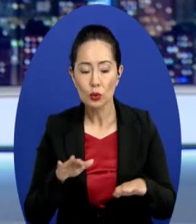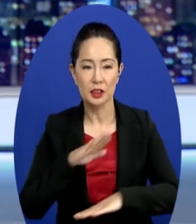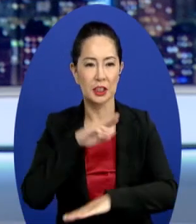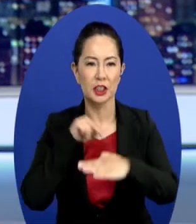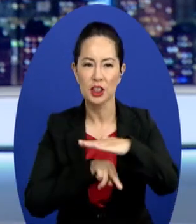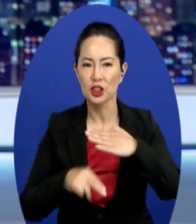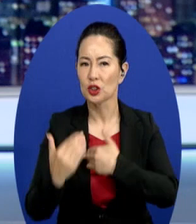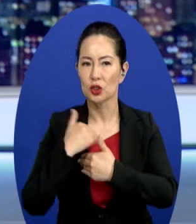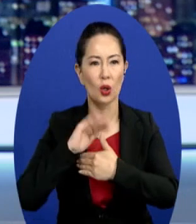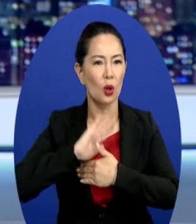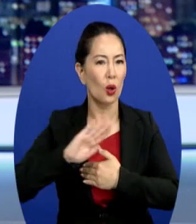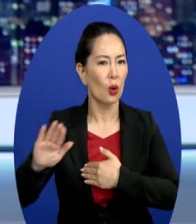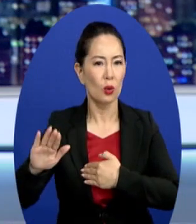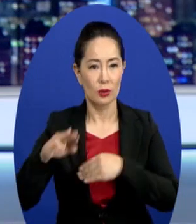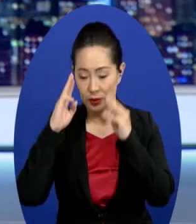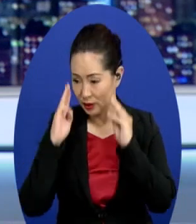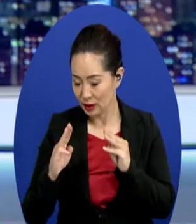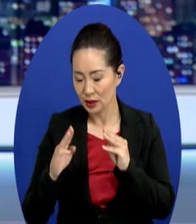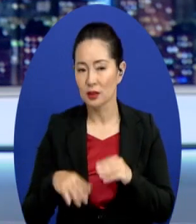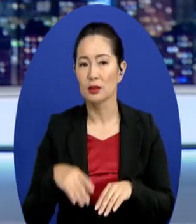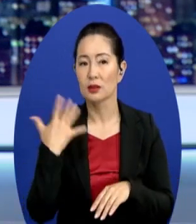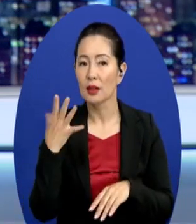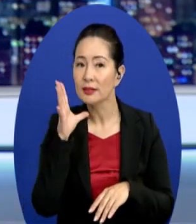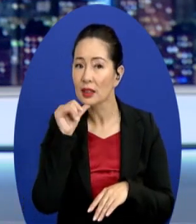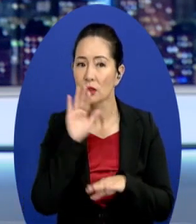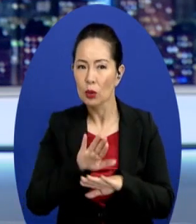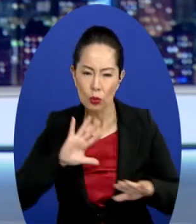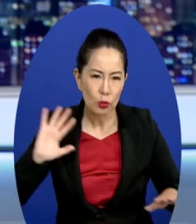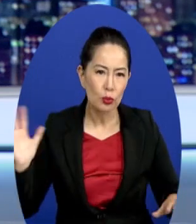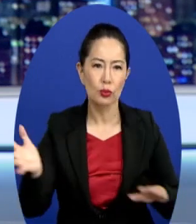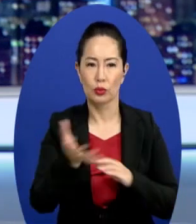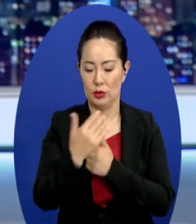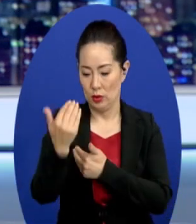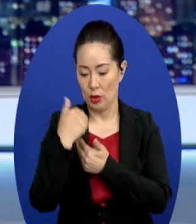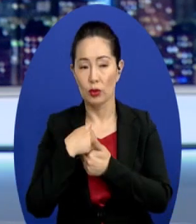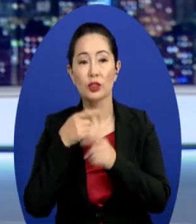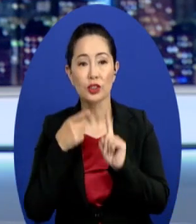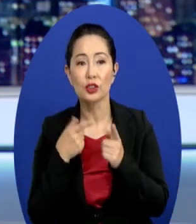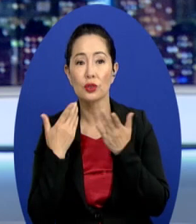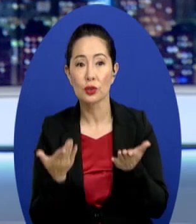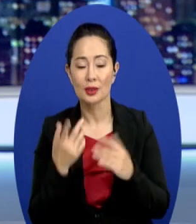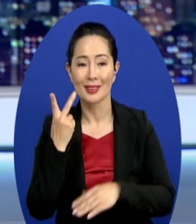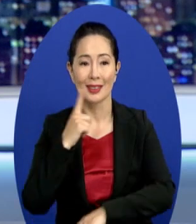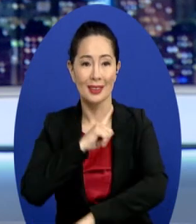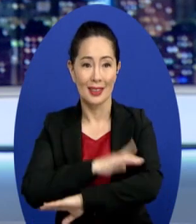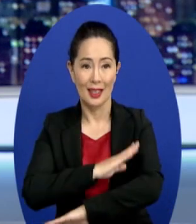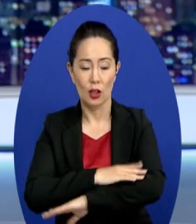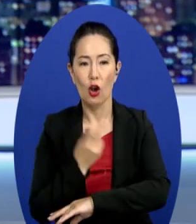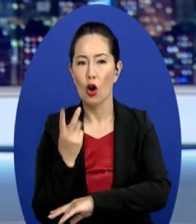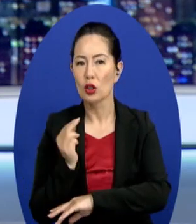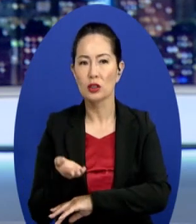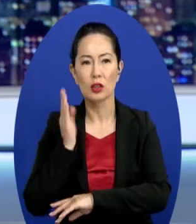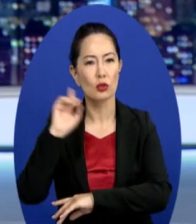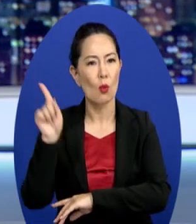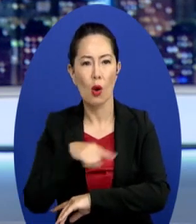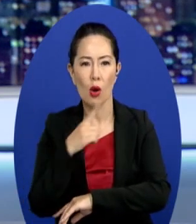шийдвэр гарсан. Харин сургуулийн өмнөх нас буюу 5 наснуудыг бүрэн хамруулах чиглэлийг өгсөн байна. Гэхдээ нэг ангид 20-с дээш хүүхэд байлгаж